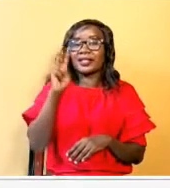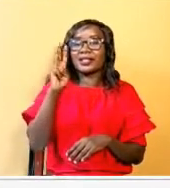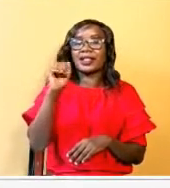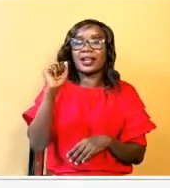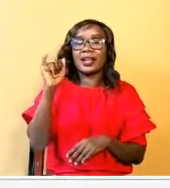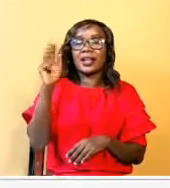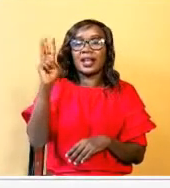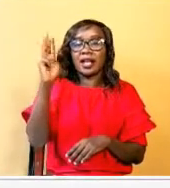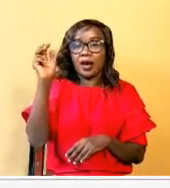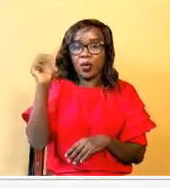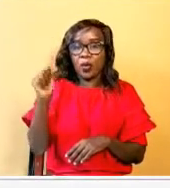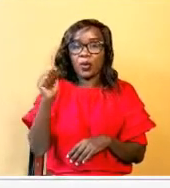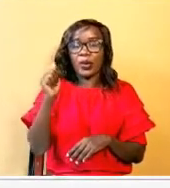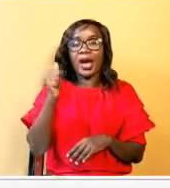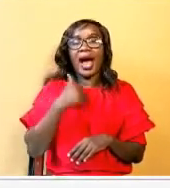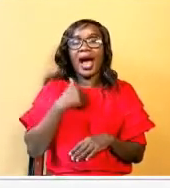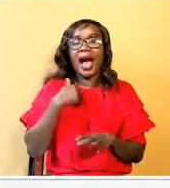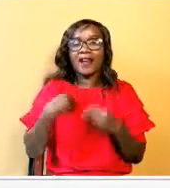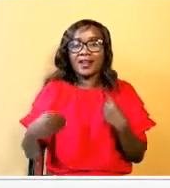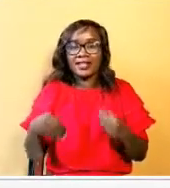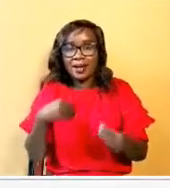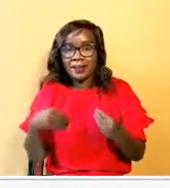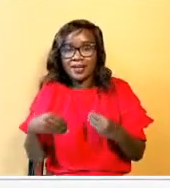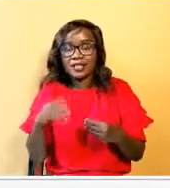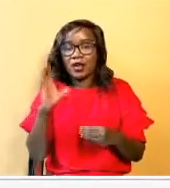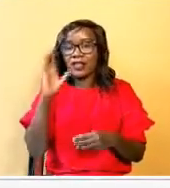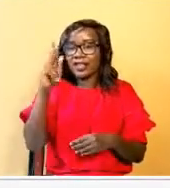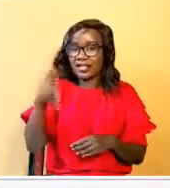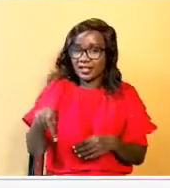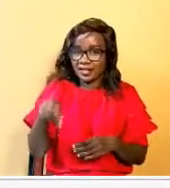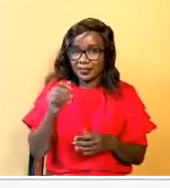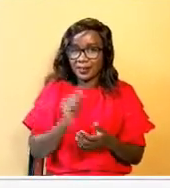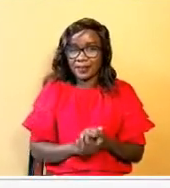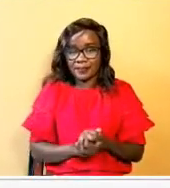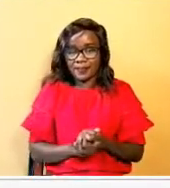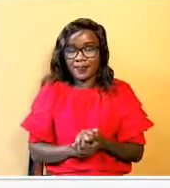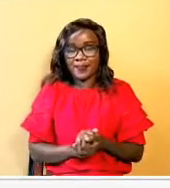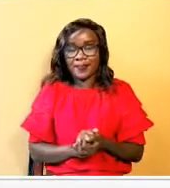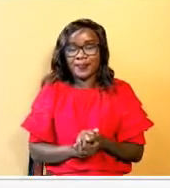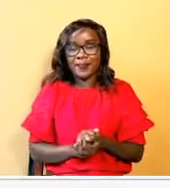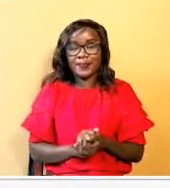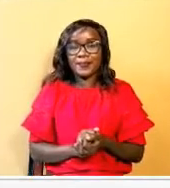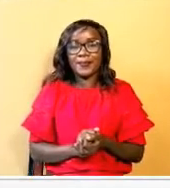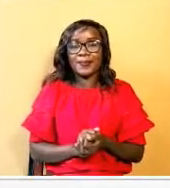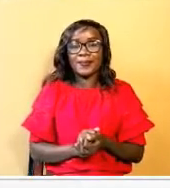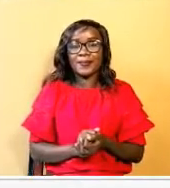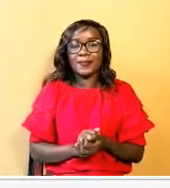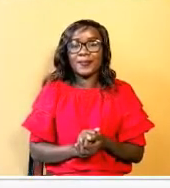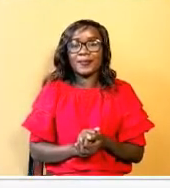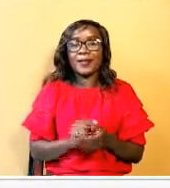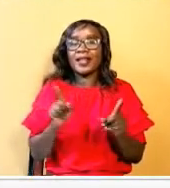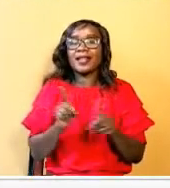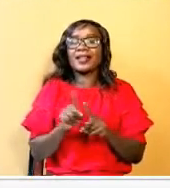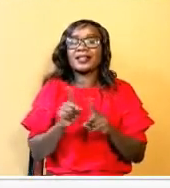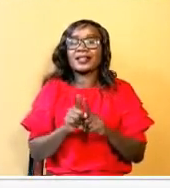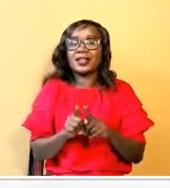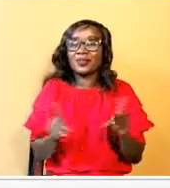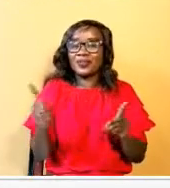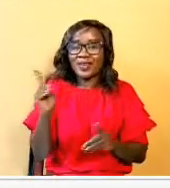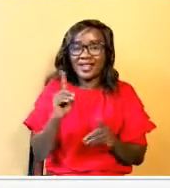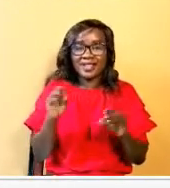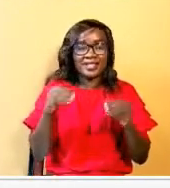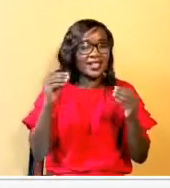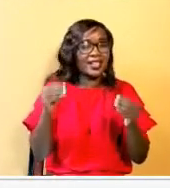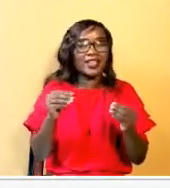amekiuka mipaka za kuishi na hali ya kupooza kwa ubongo almaarufu Cerebral Palsy, na kuhakikisha kuwa burudani